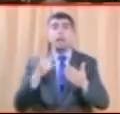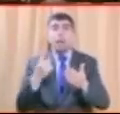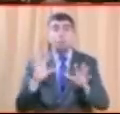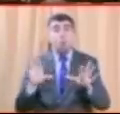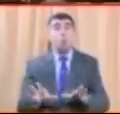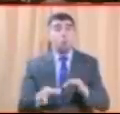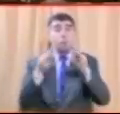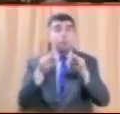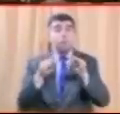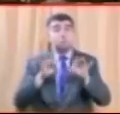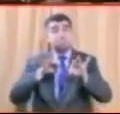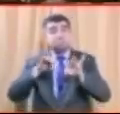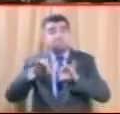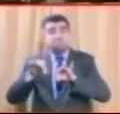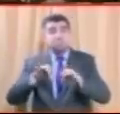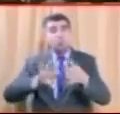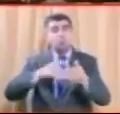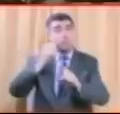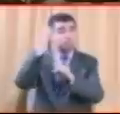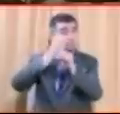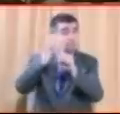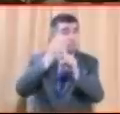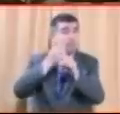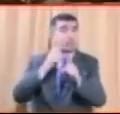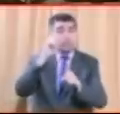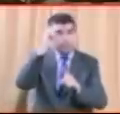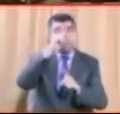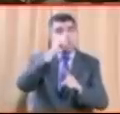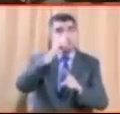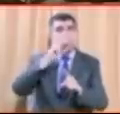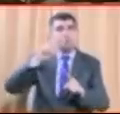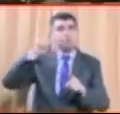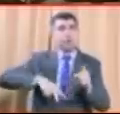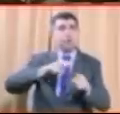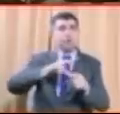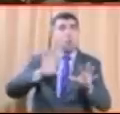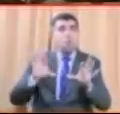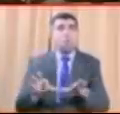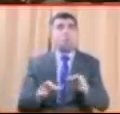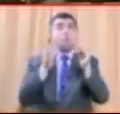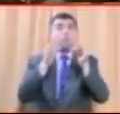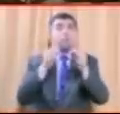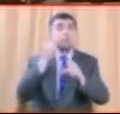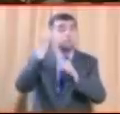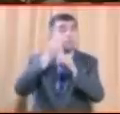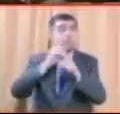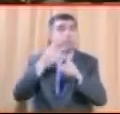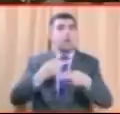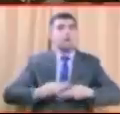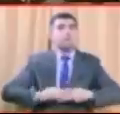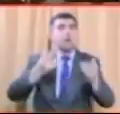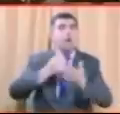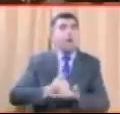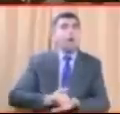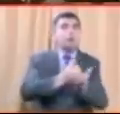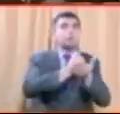ان الاجراءات في التنزيل ديالها هنا كيبقى التحدي السيد الوزير باش اننا نحققوا هذا الاهم الاصلاح اللي هو الخدمات العموميه